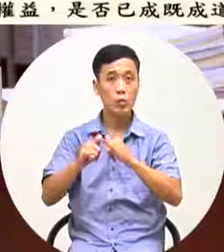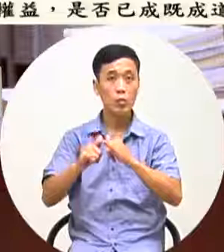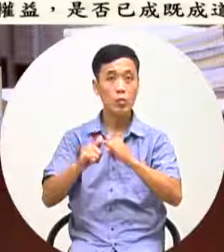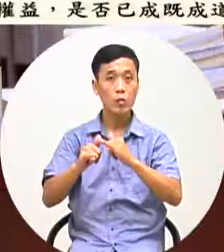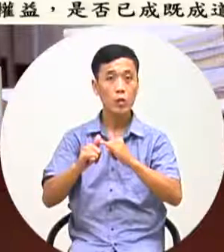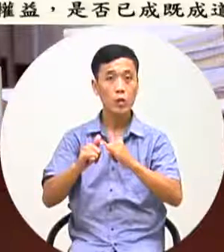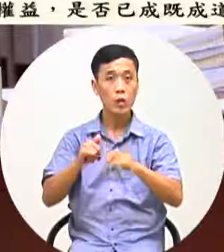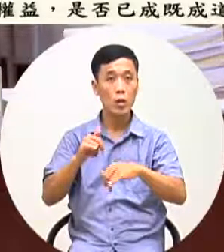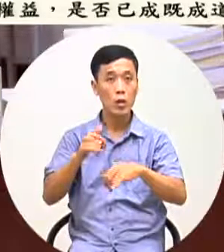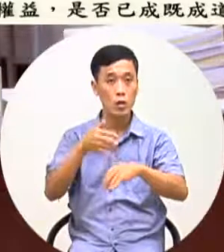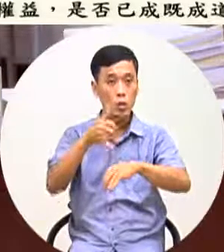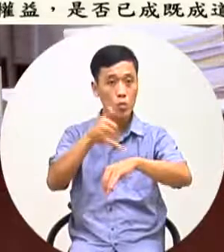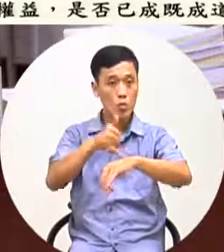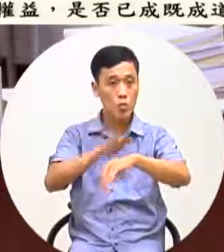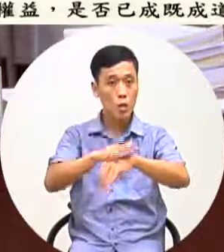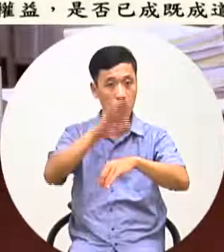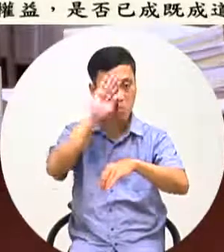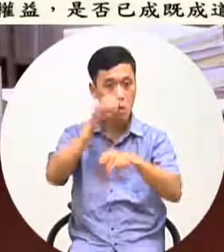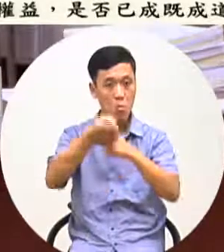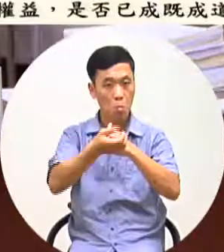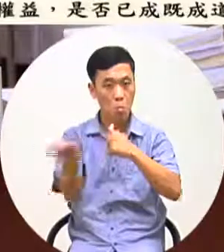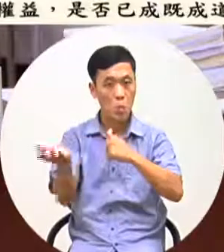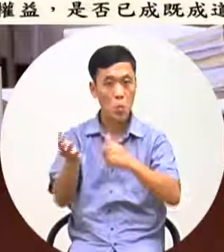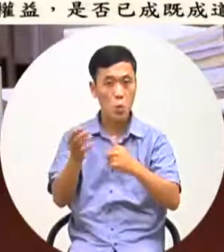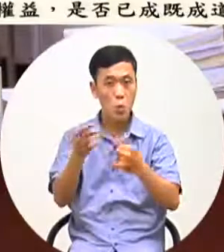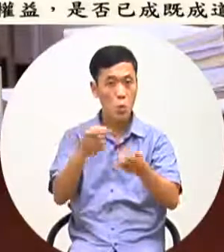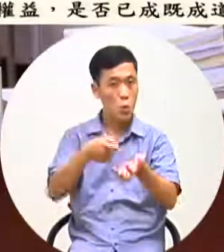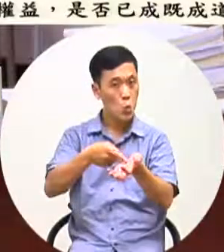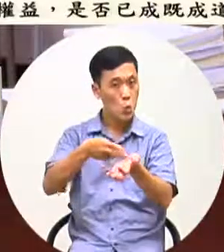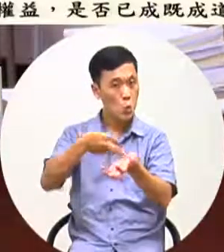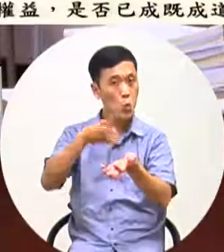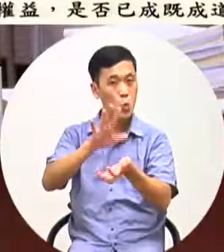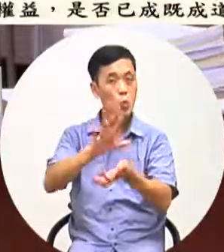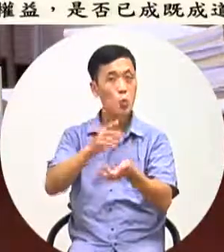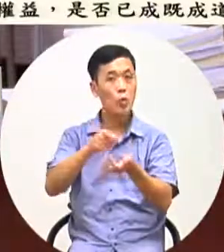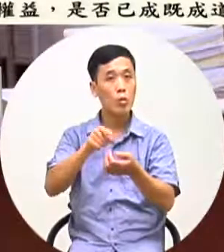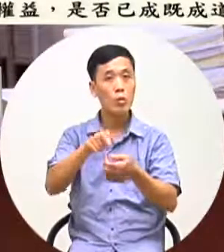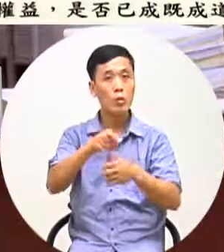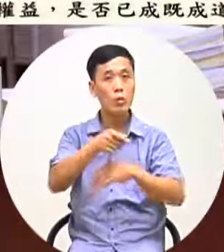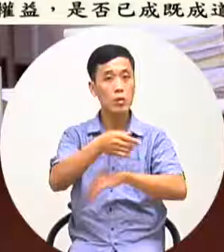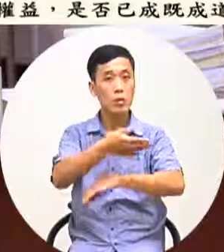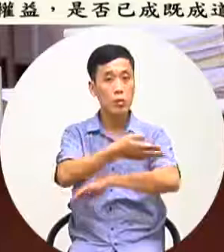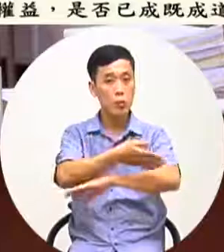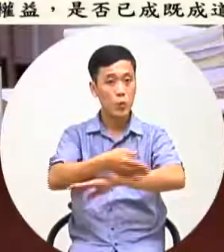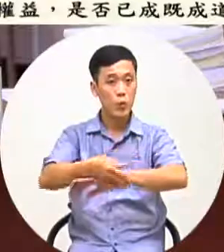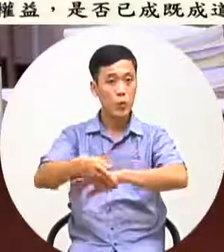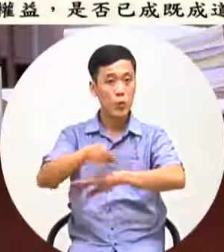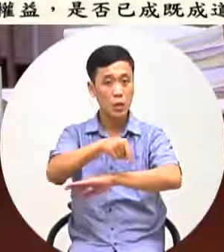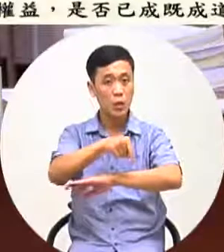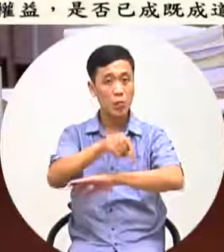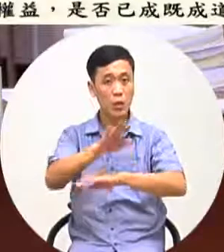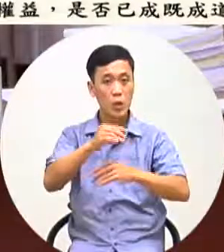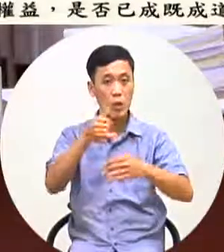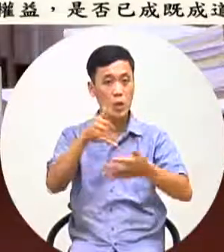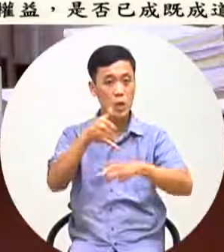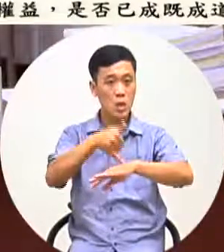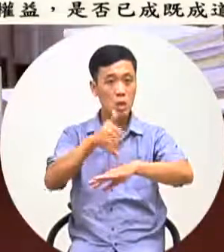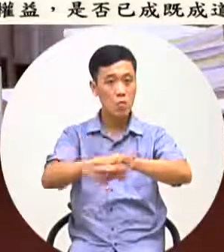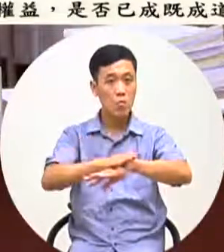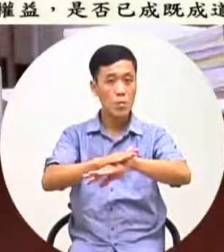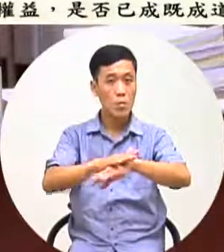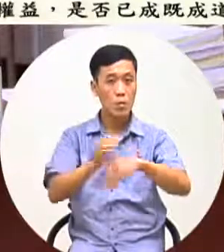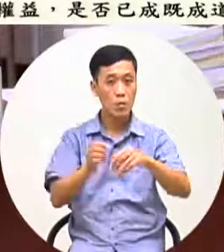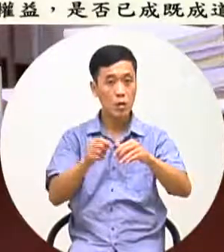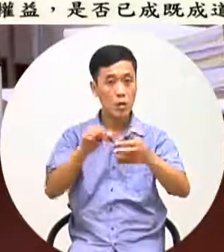遐，但是迄蠓仔都拢一倒去倒一伫遐，蠓仔都生出来了嘛，啊，所以无法当预防嘛，啊，所以咱的里长的王小贤